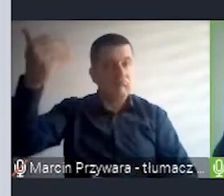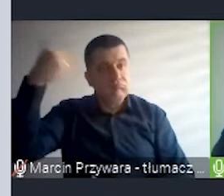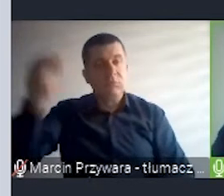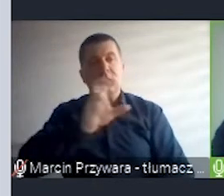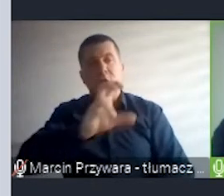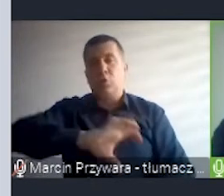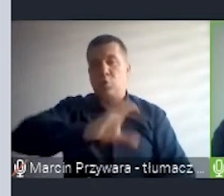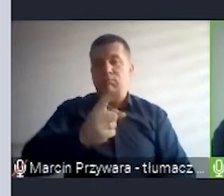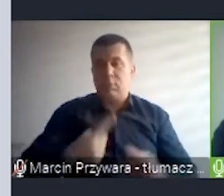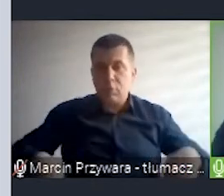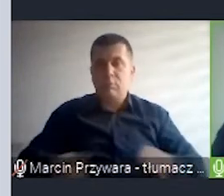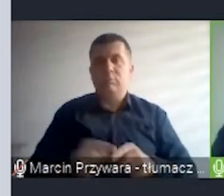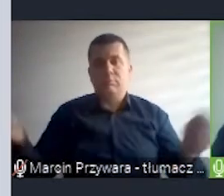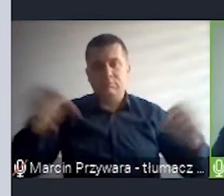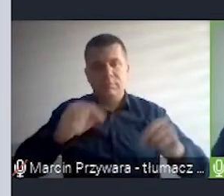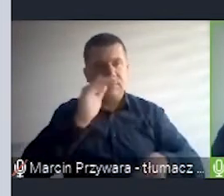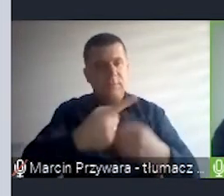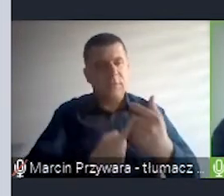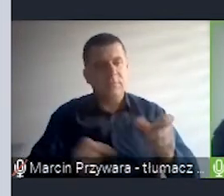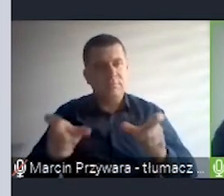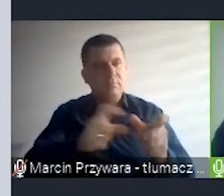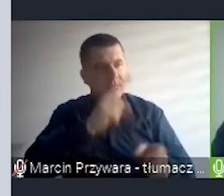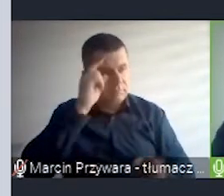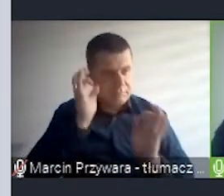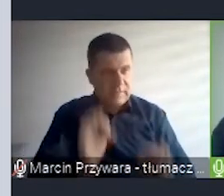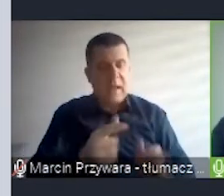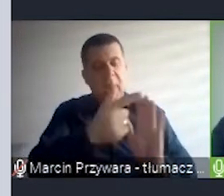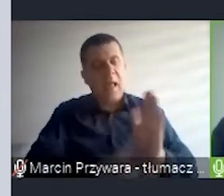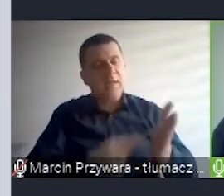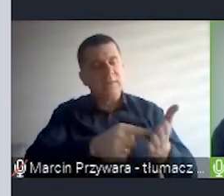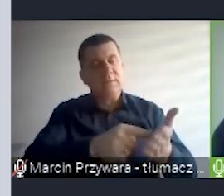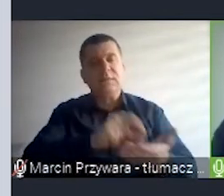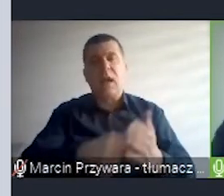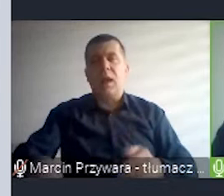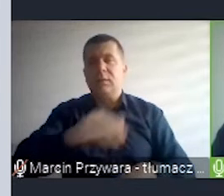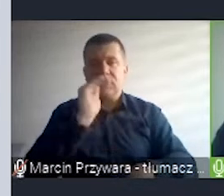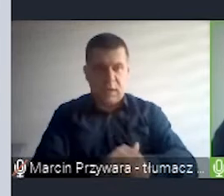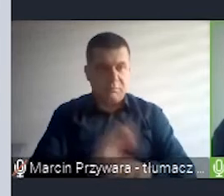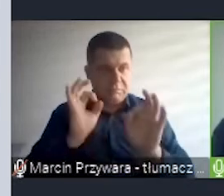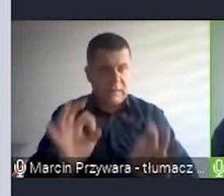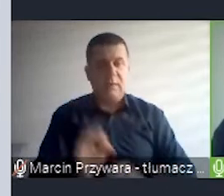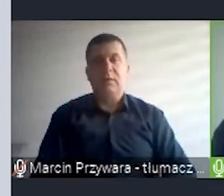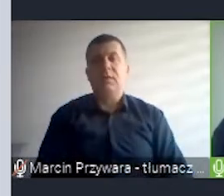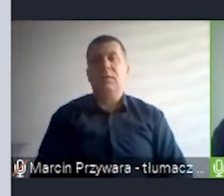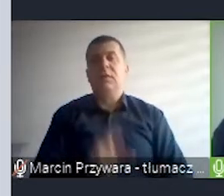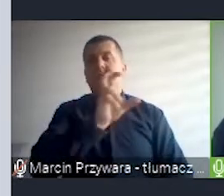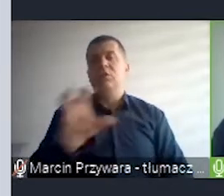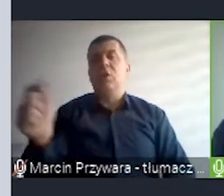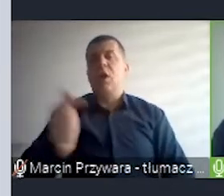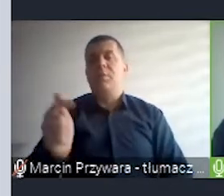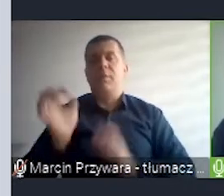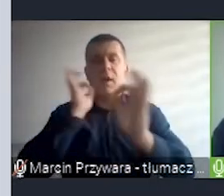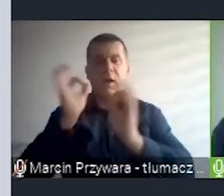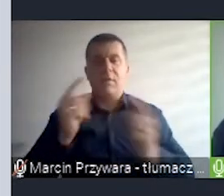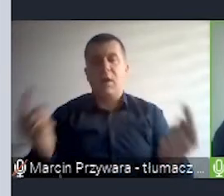Czy grupa docelowa się zgadza, czy liczba uczestników na liście i na sali się zgadza, czy obowiązki